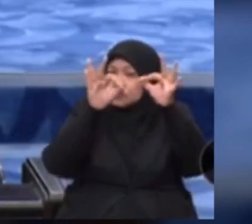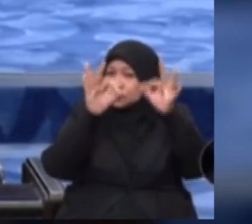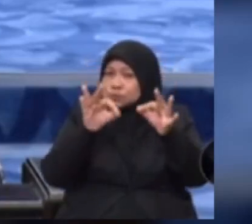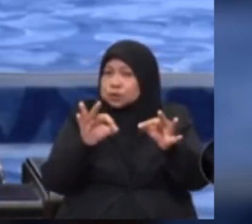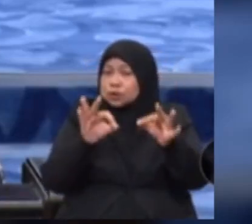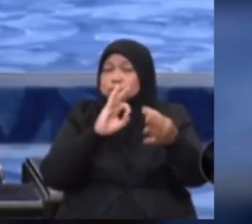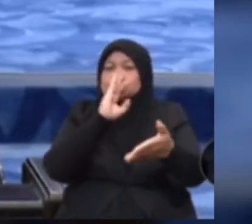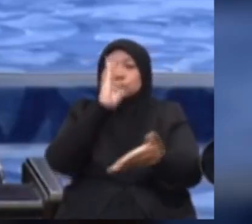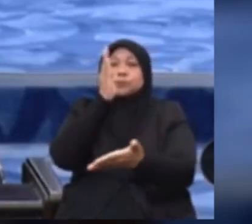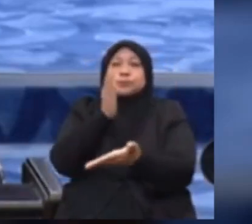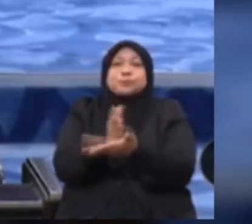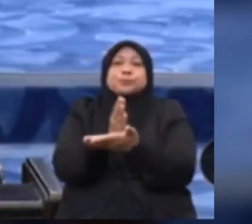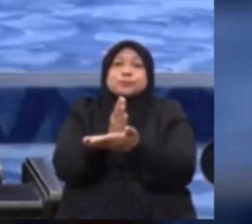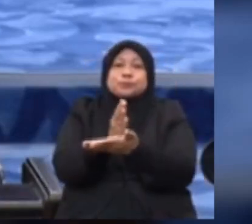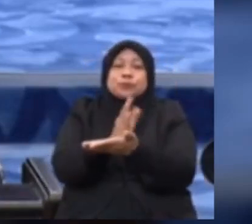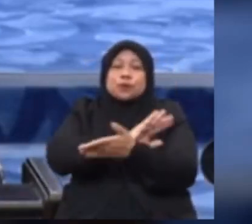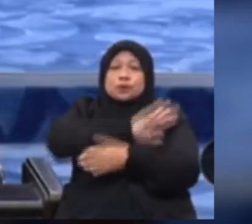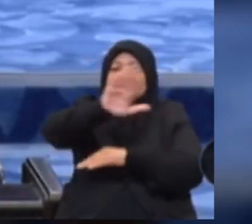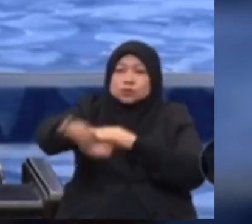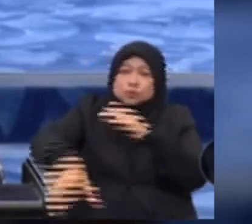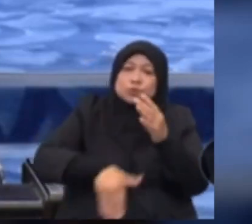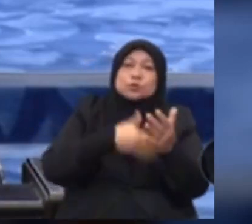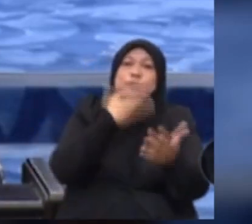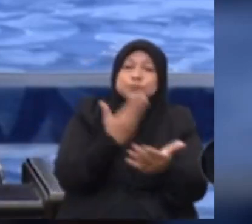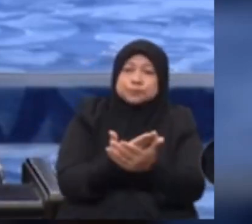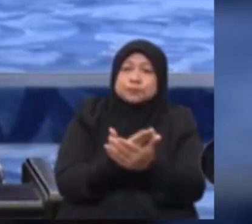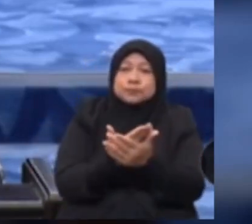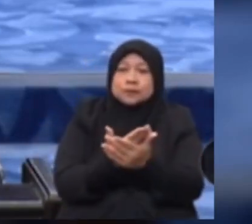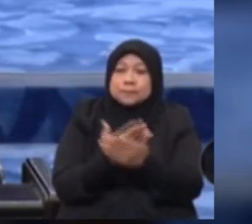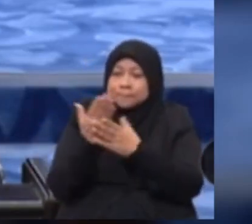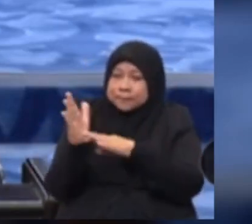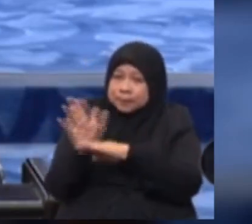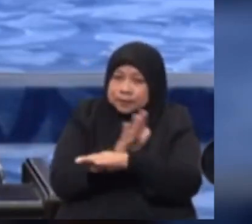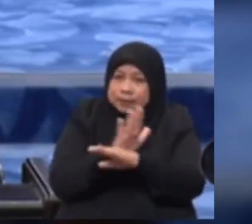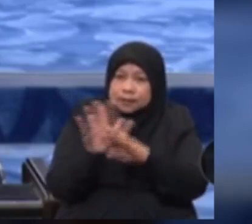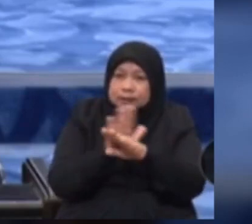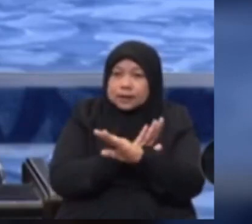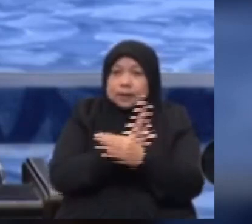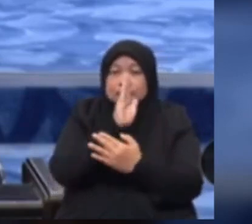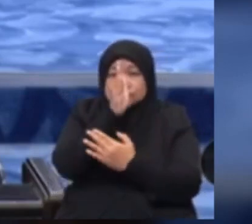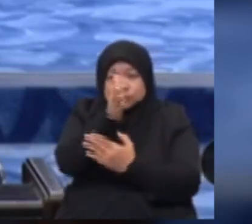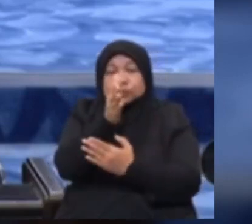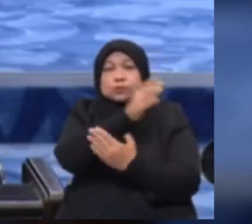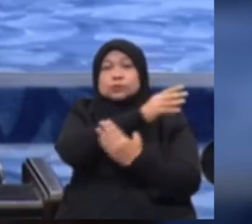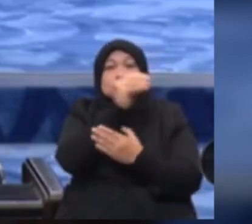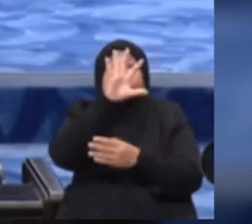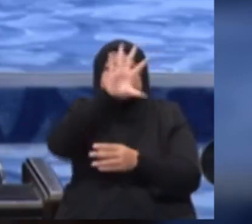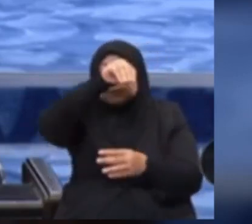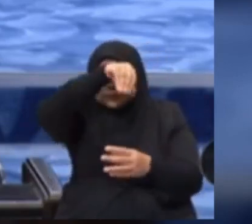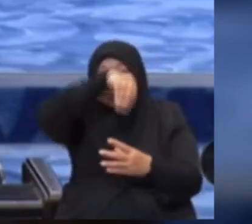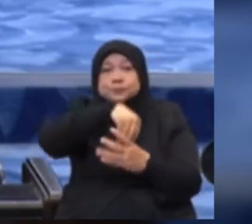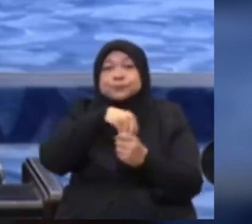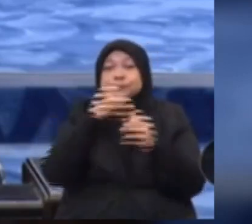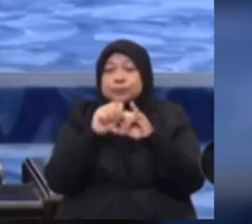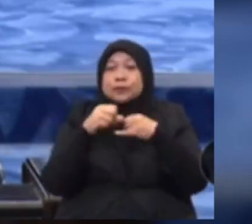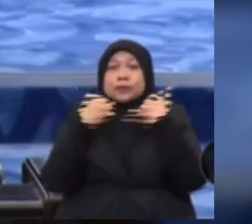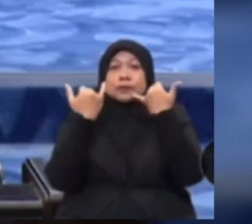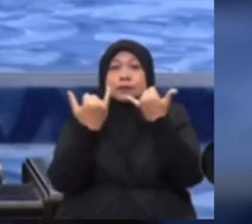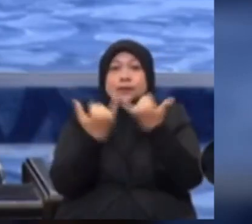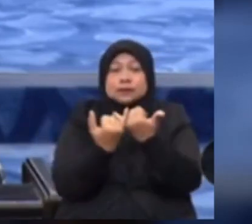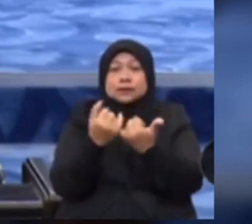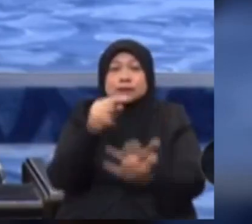untuk memberhentikan semua perdagangan langsung termasuk syarikat